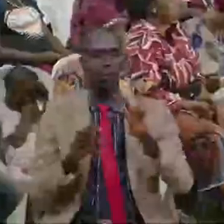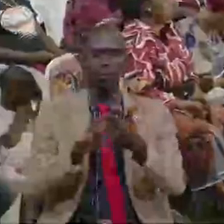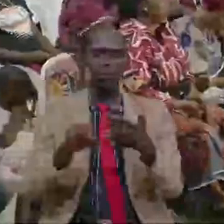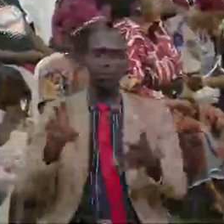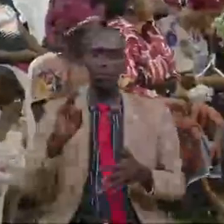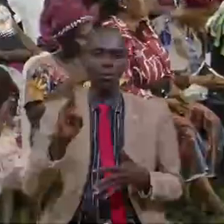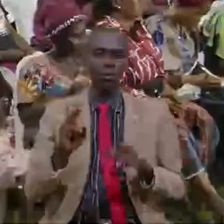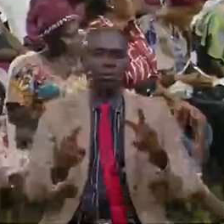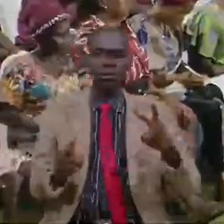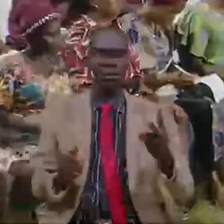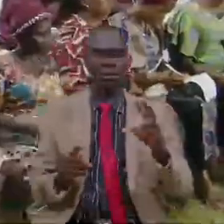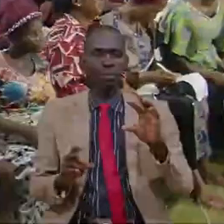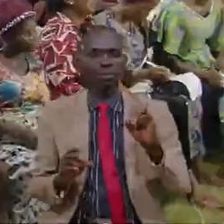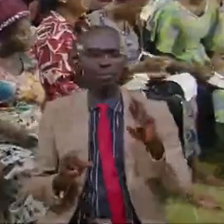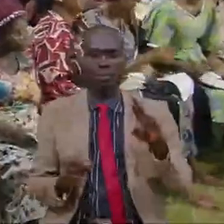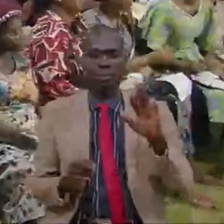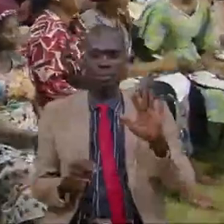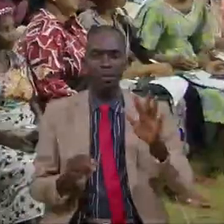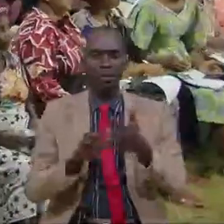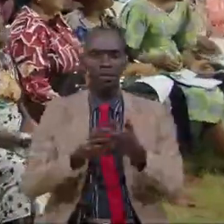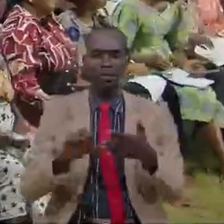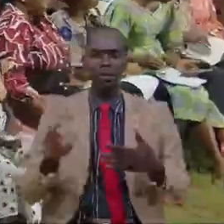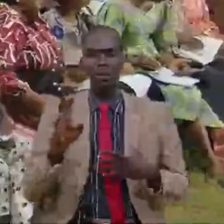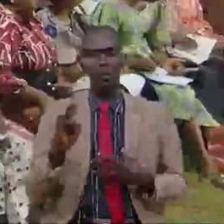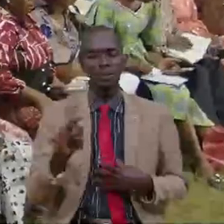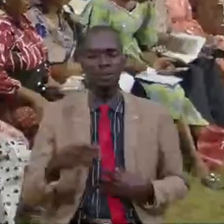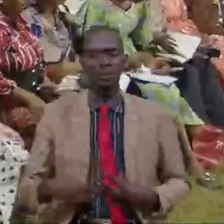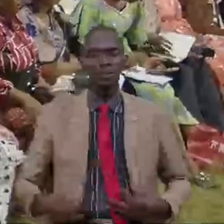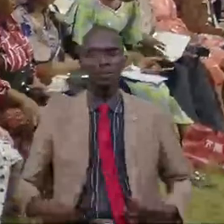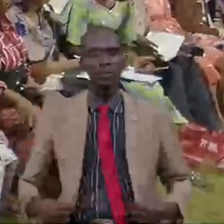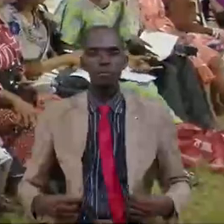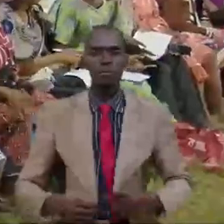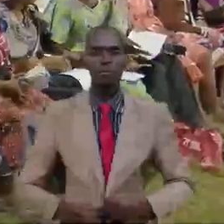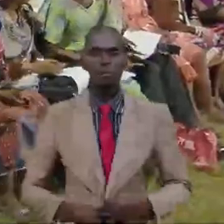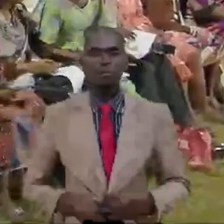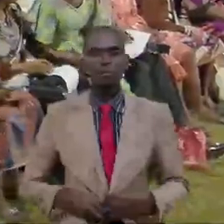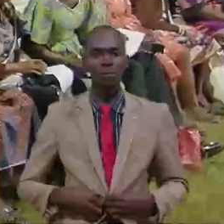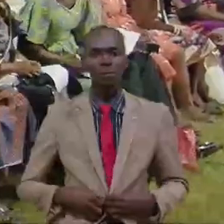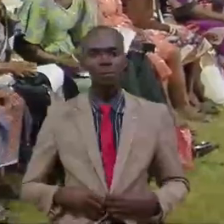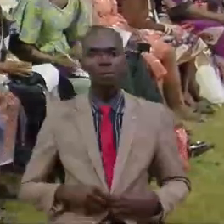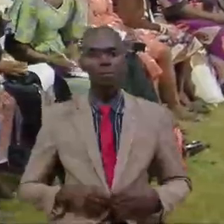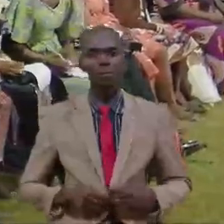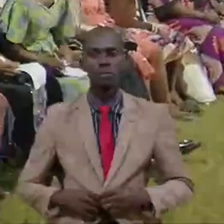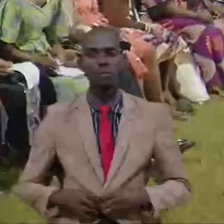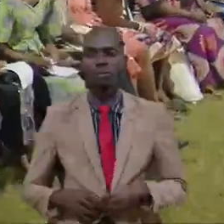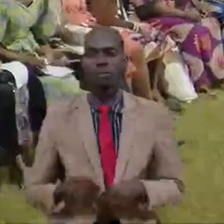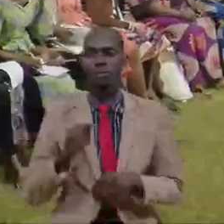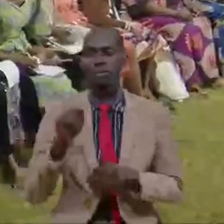verset 17. 2 Corinthiens. Chapitre 5, verset